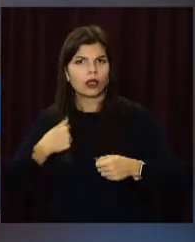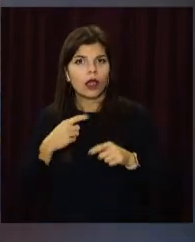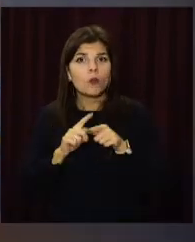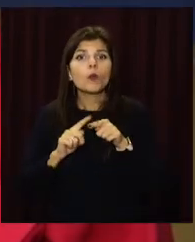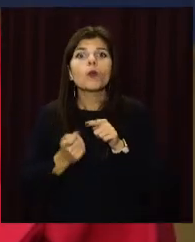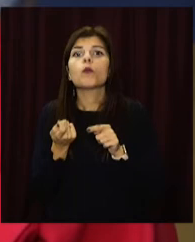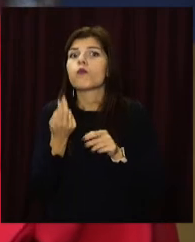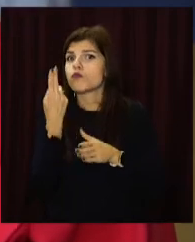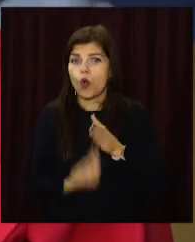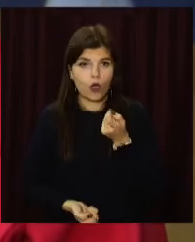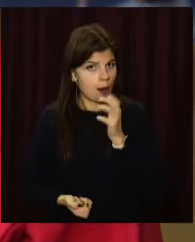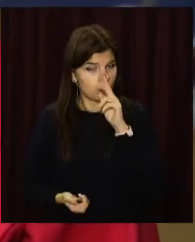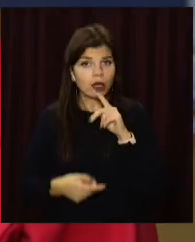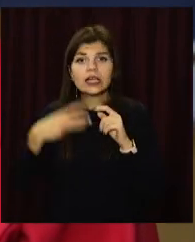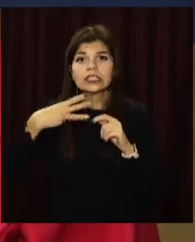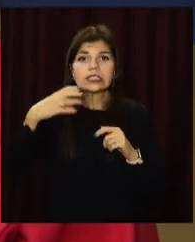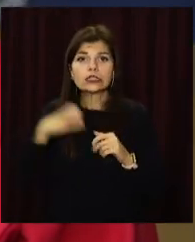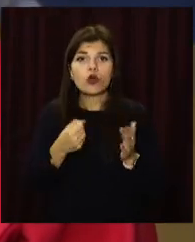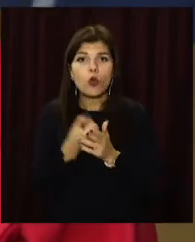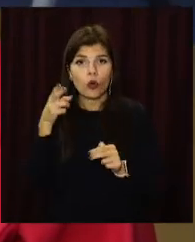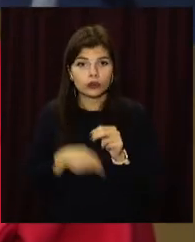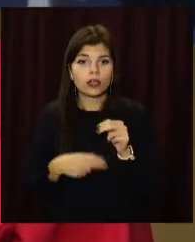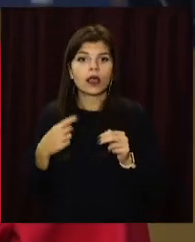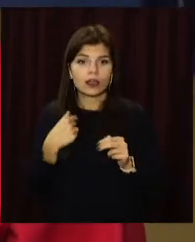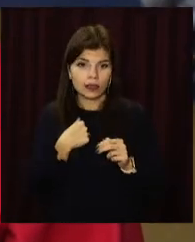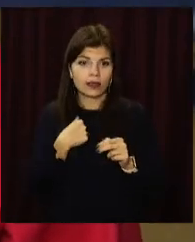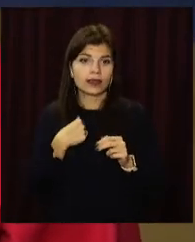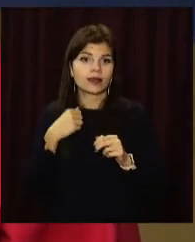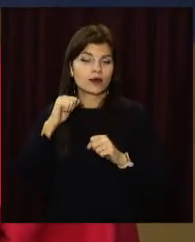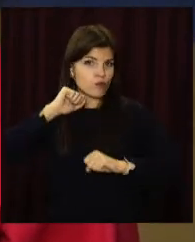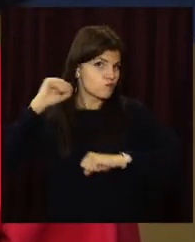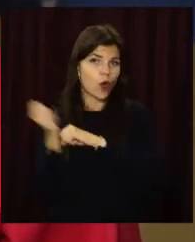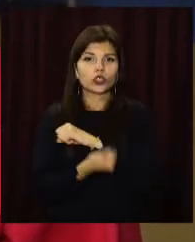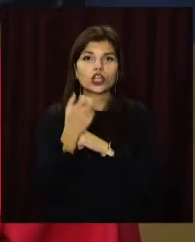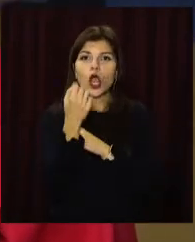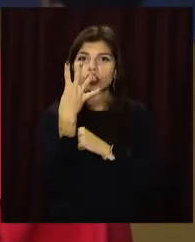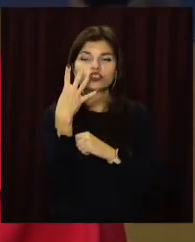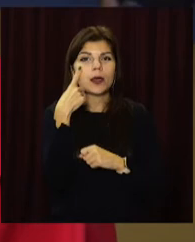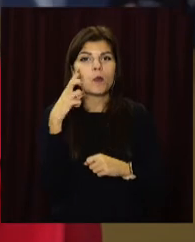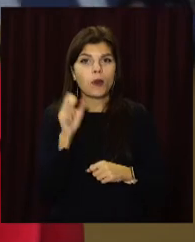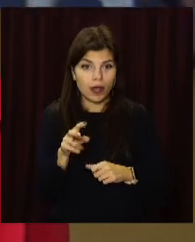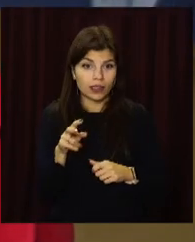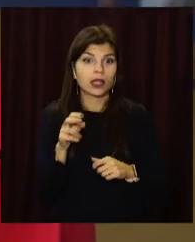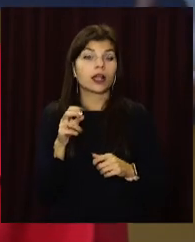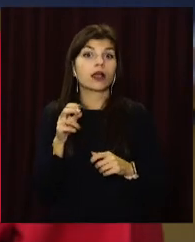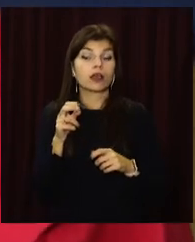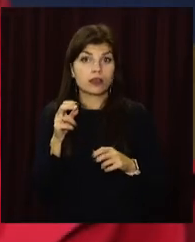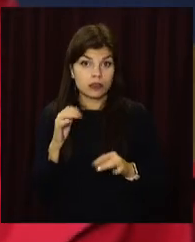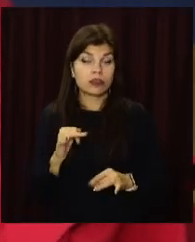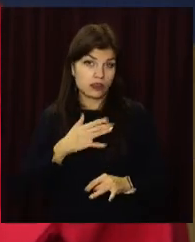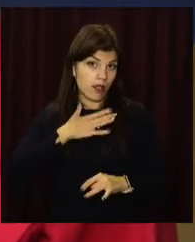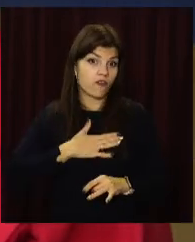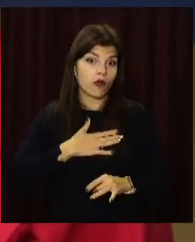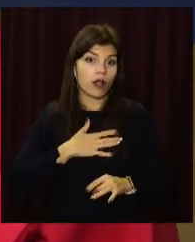до оставалось 30 секунд до конца, я бросила на 4 балла и довольна была. И потом